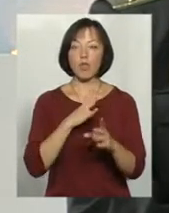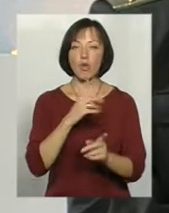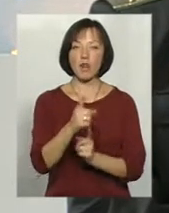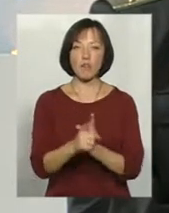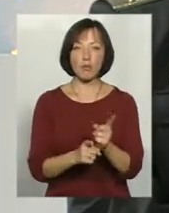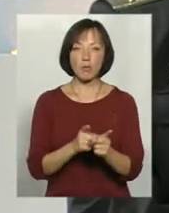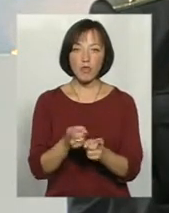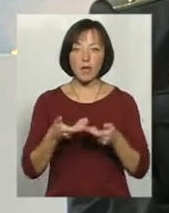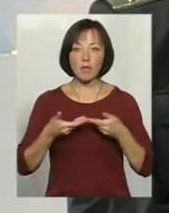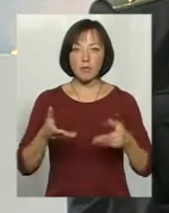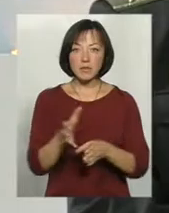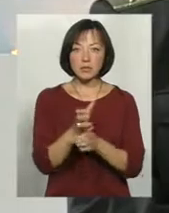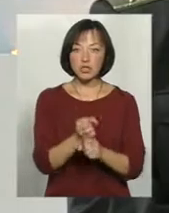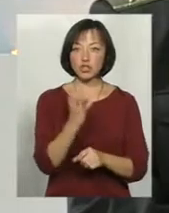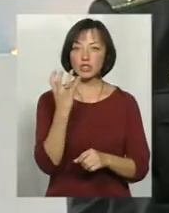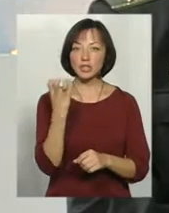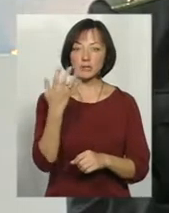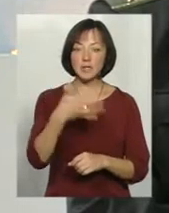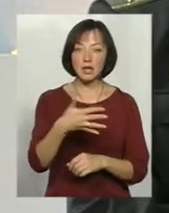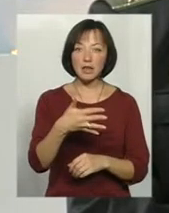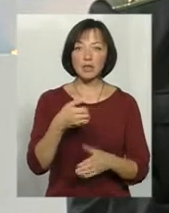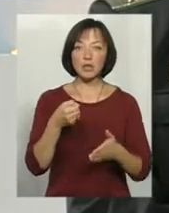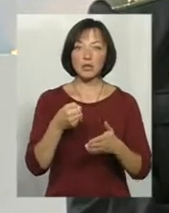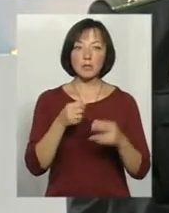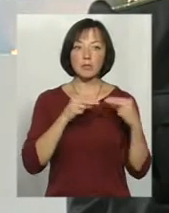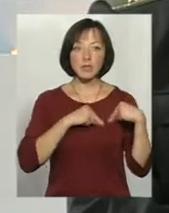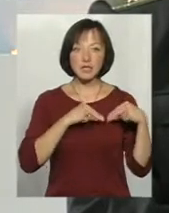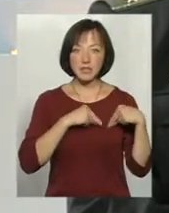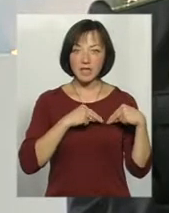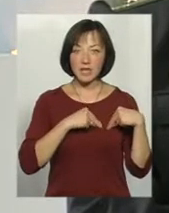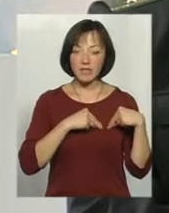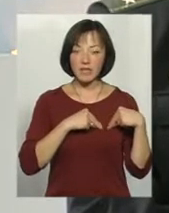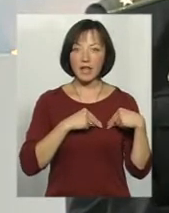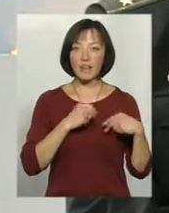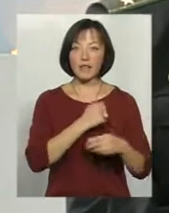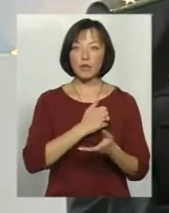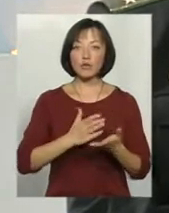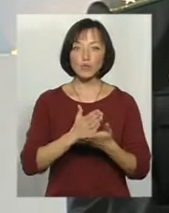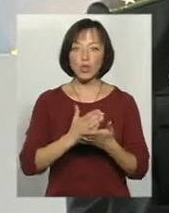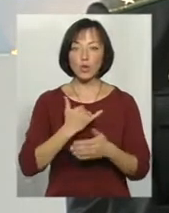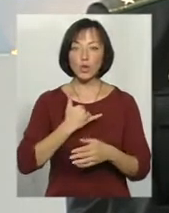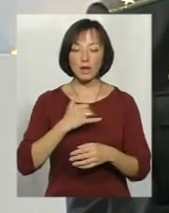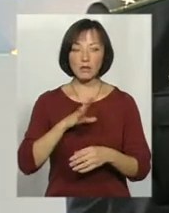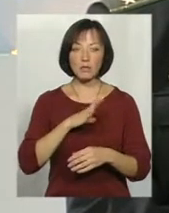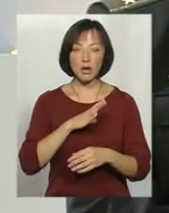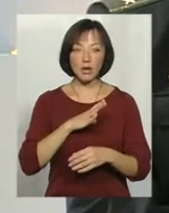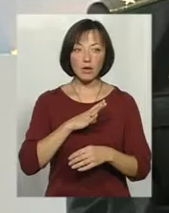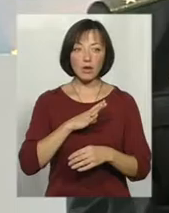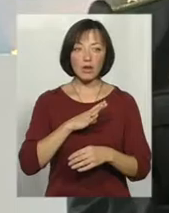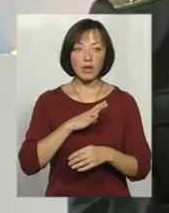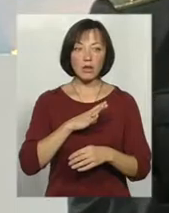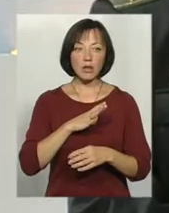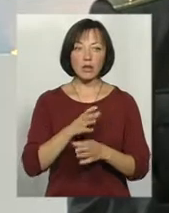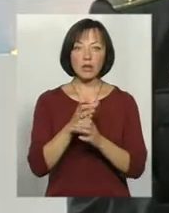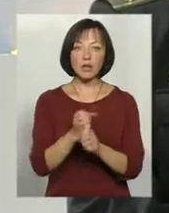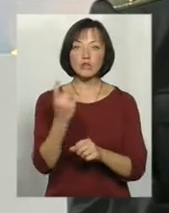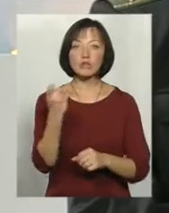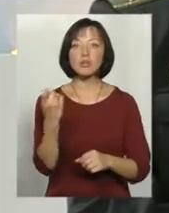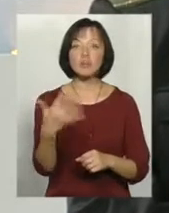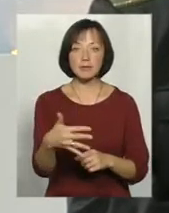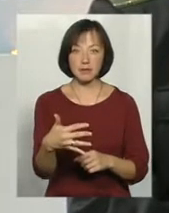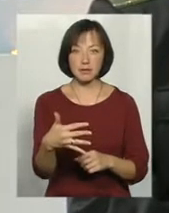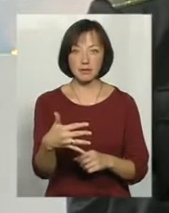ми скоротили з 450 працівників і військовослужбовців, які в нас працювали і проходили службу, до